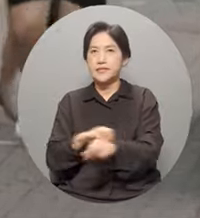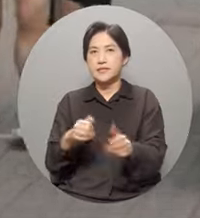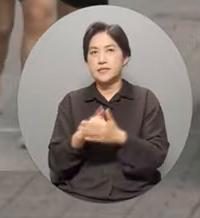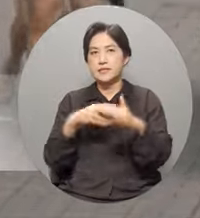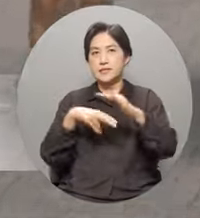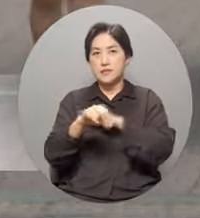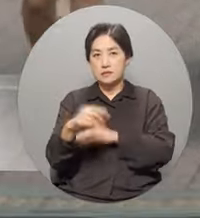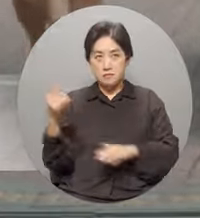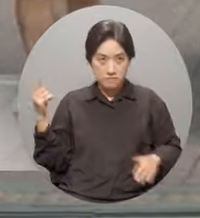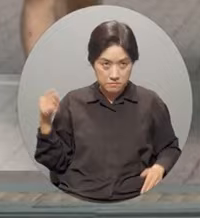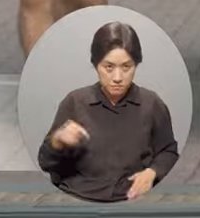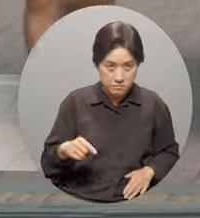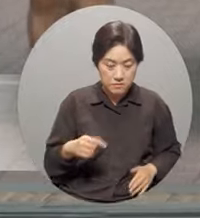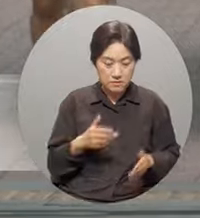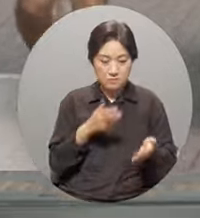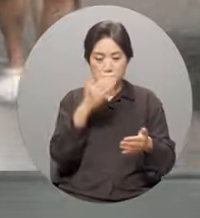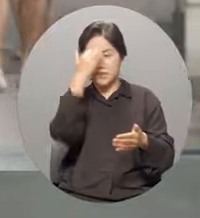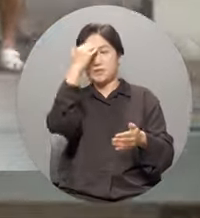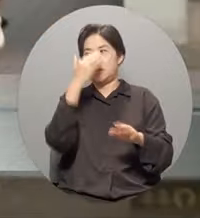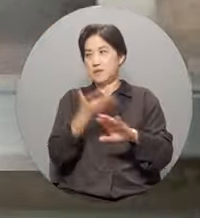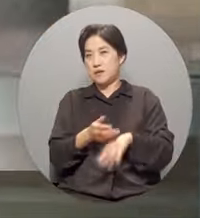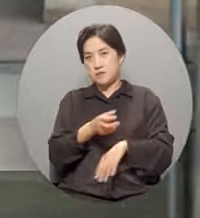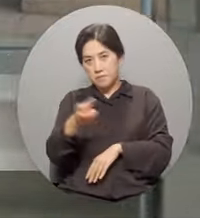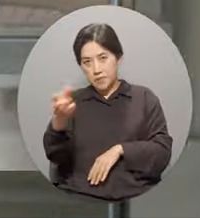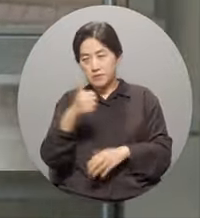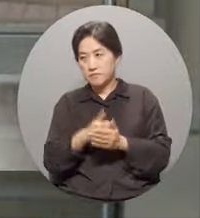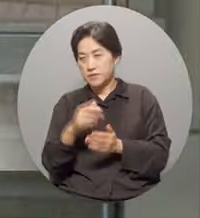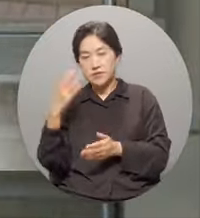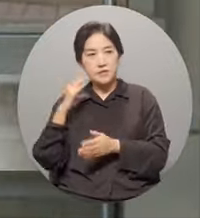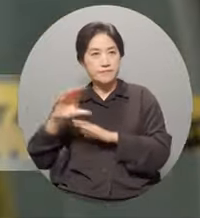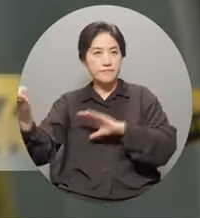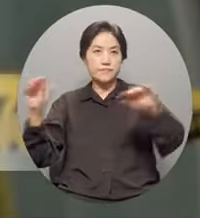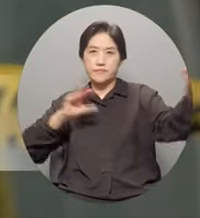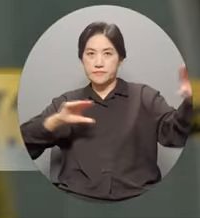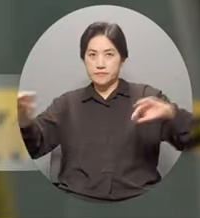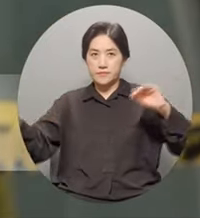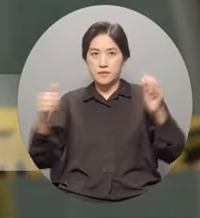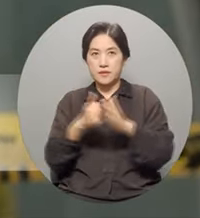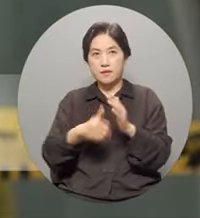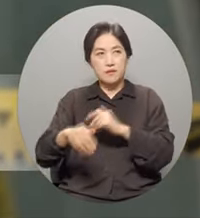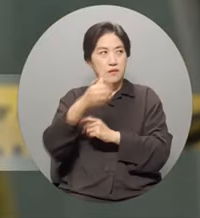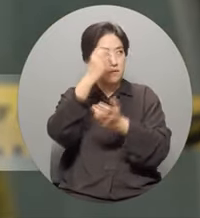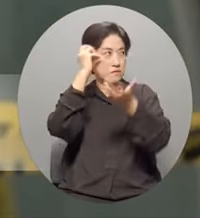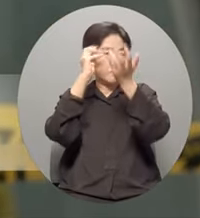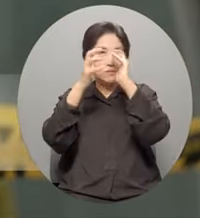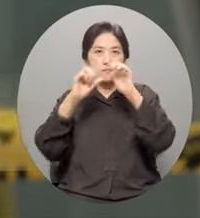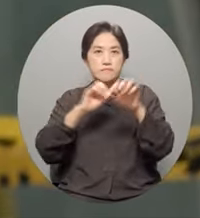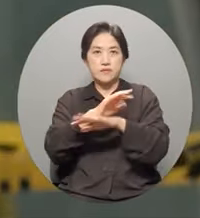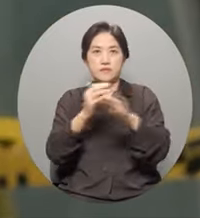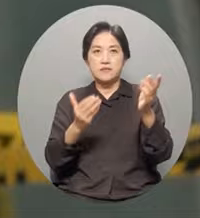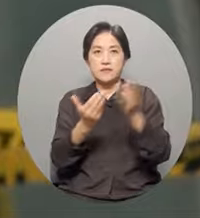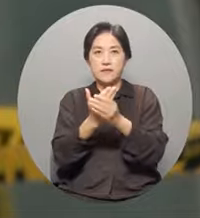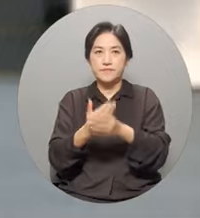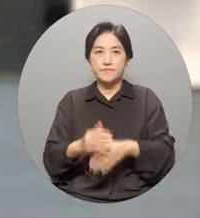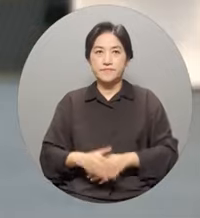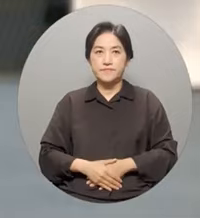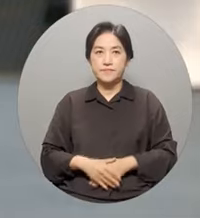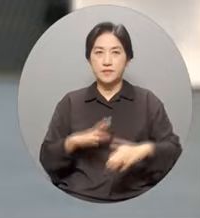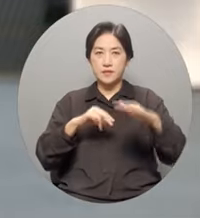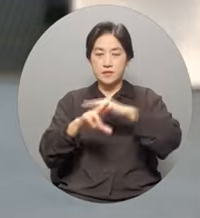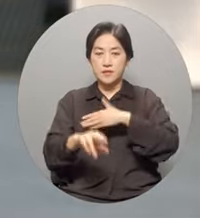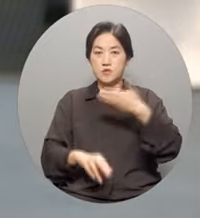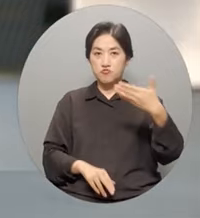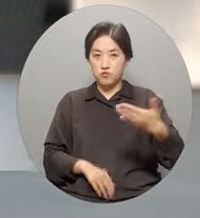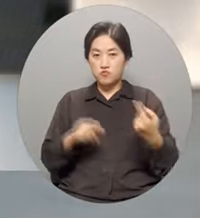지하철을 타러 왔다가 버스 등 다른 교통편을 찾아 발길을 돌리면서 주변에 혼잡이 빚어지기도 했습니다. 지하철